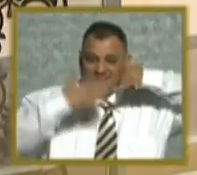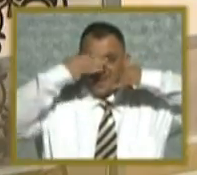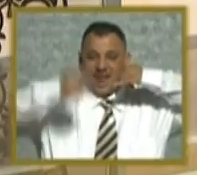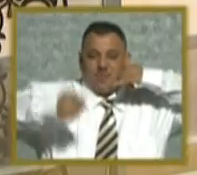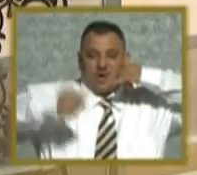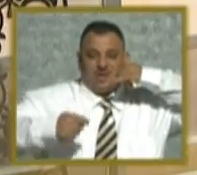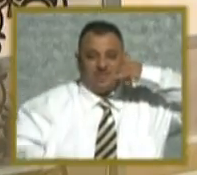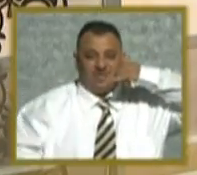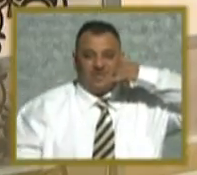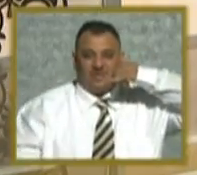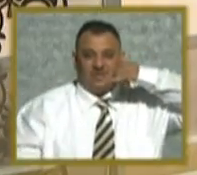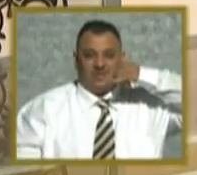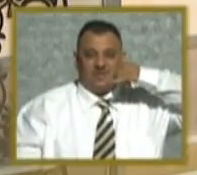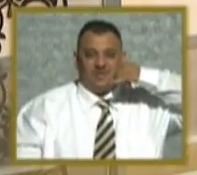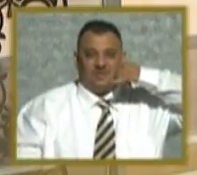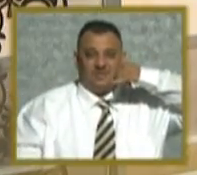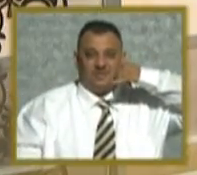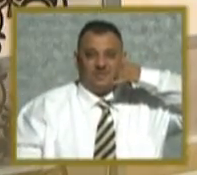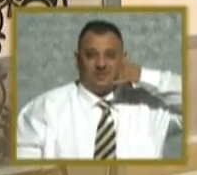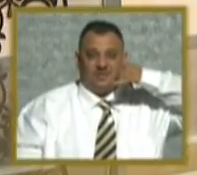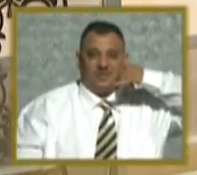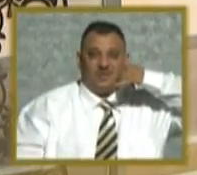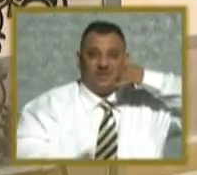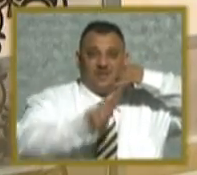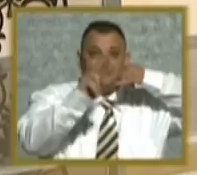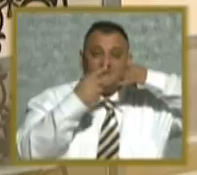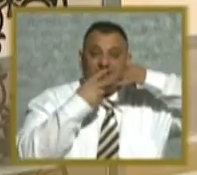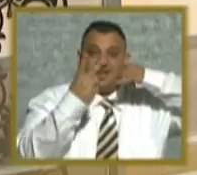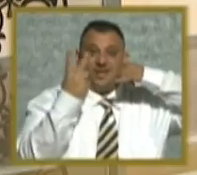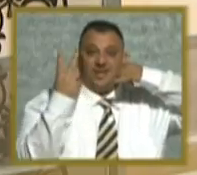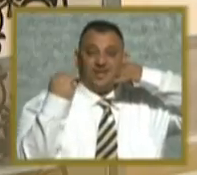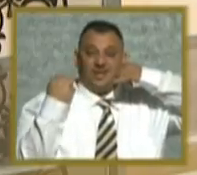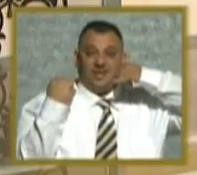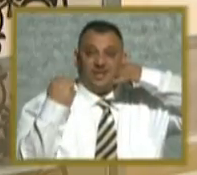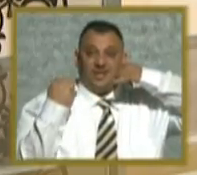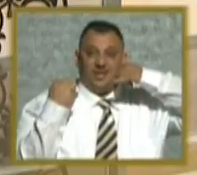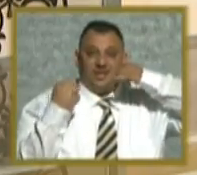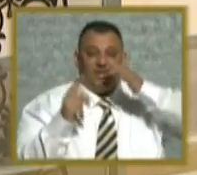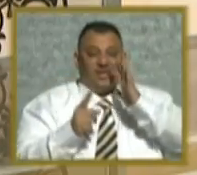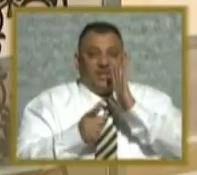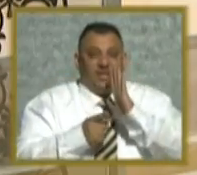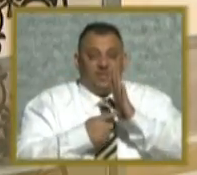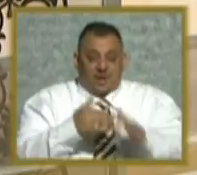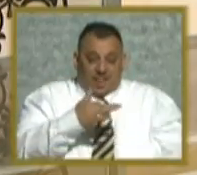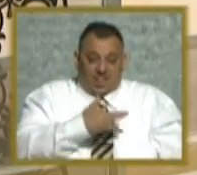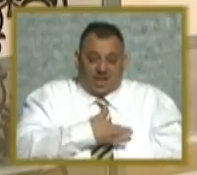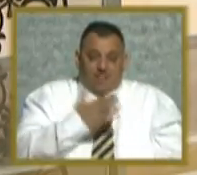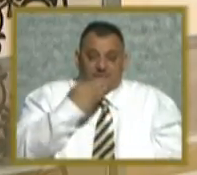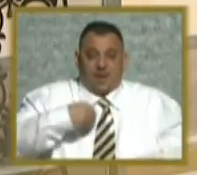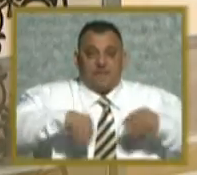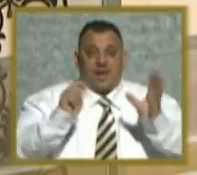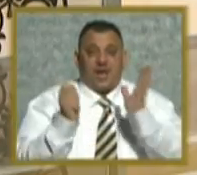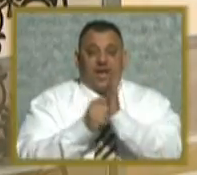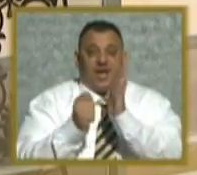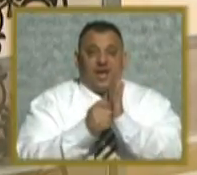عليكم. السلام ورحمة الله وبركاته. شريت أرض قبل سنتين يا شيخ بغير نية البيع، ما كان لي نية بيعها. اي نعم.